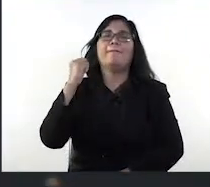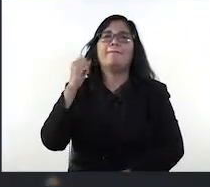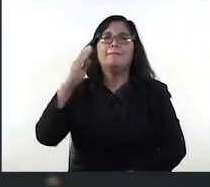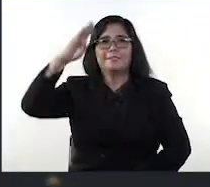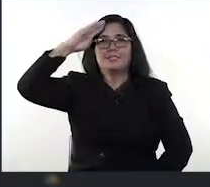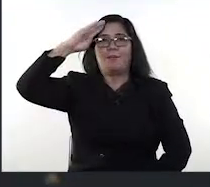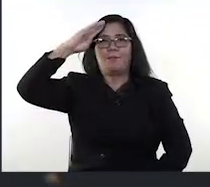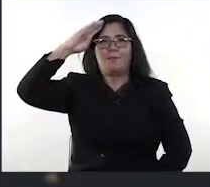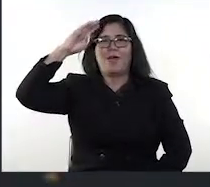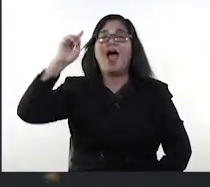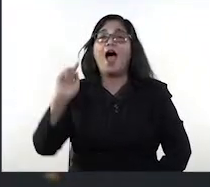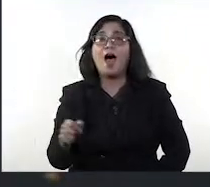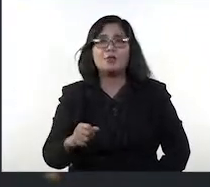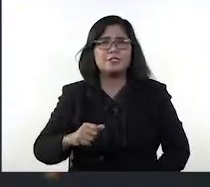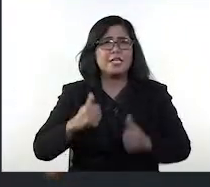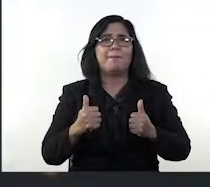Hai biasa strawberry